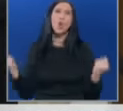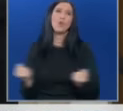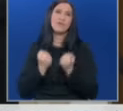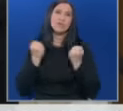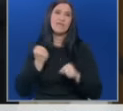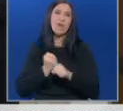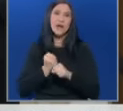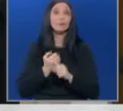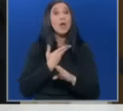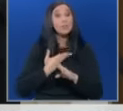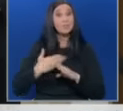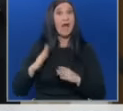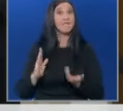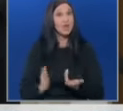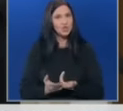работа и най-вече